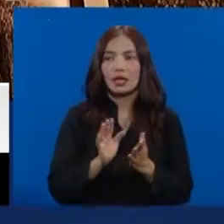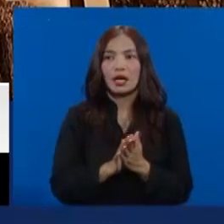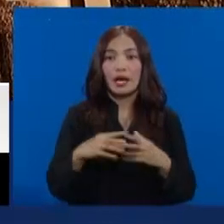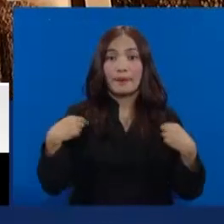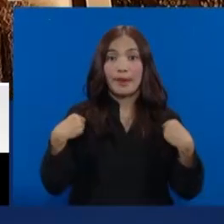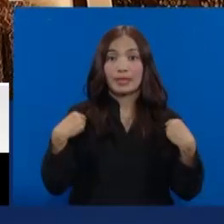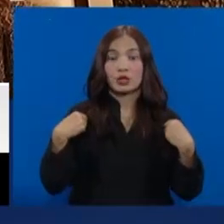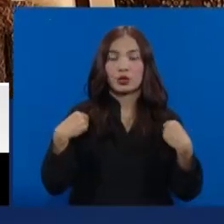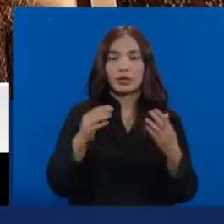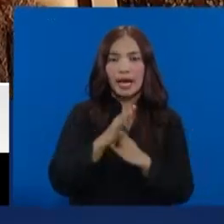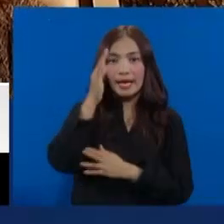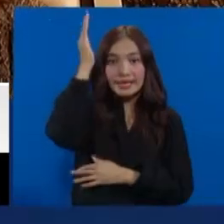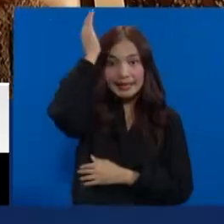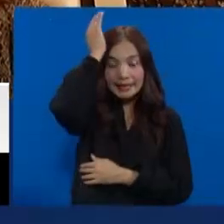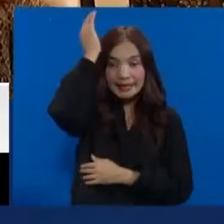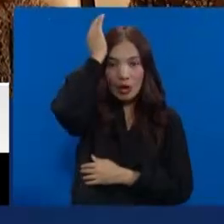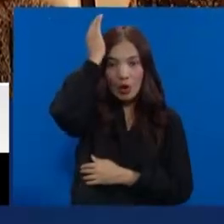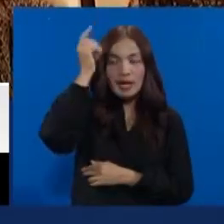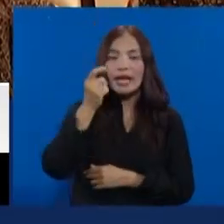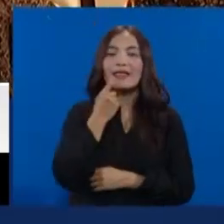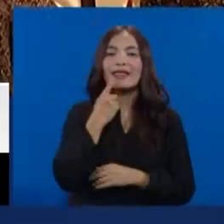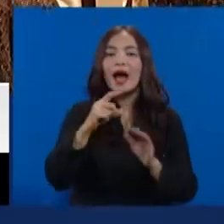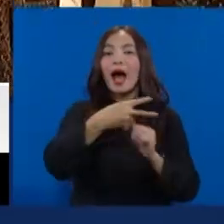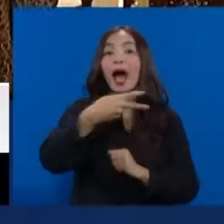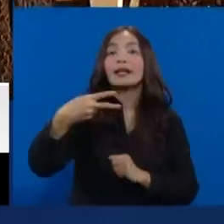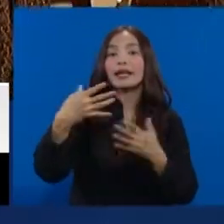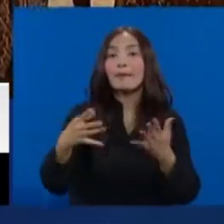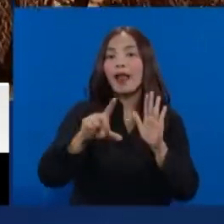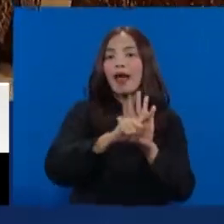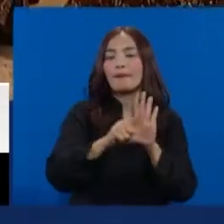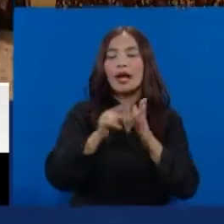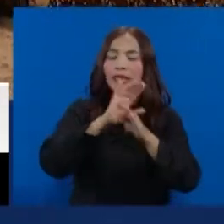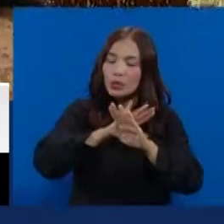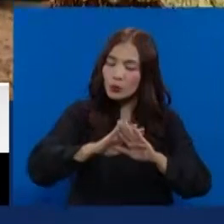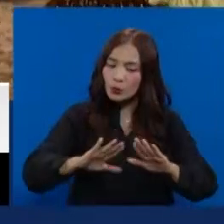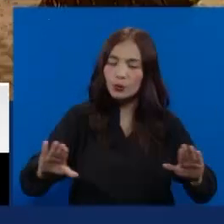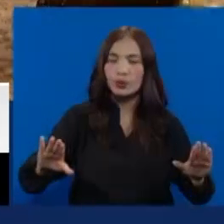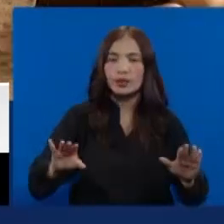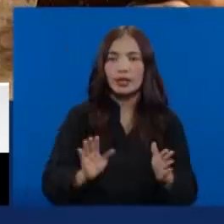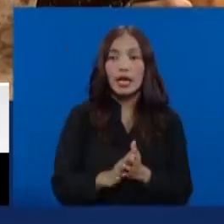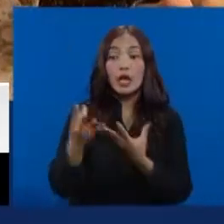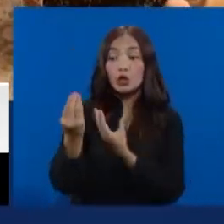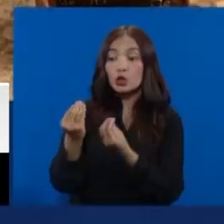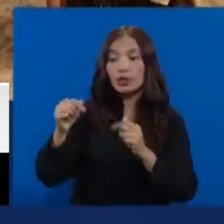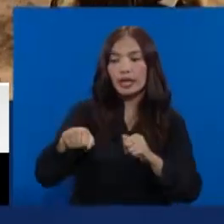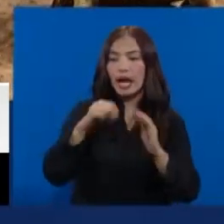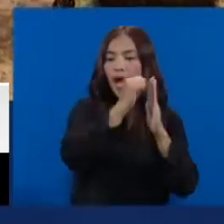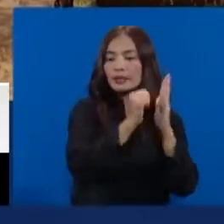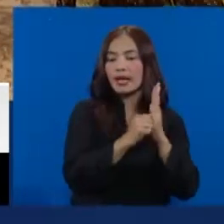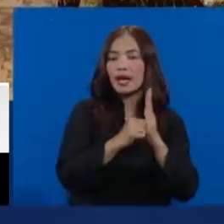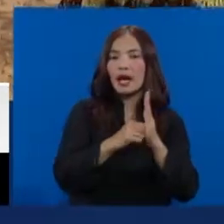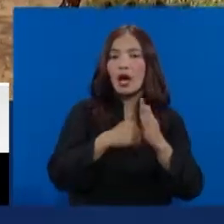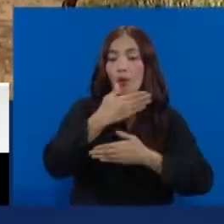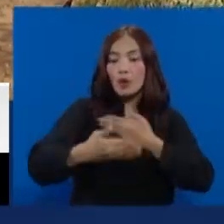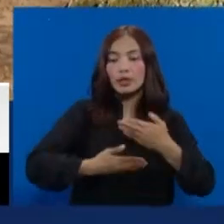baju warna hijau, menandakan keteduhan ataupun ketentraman. Dan nanti kita masih menunggu prosesi yang